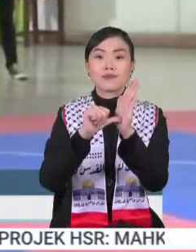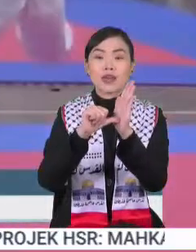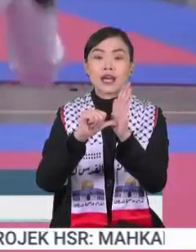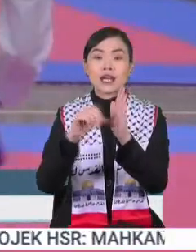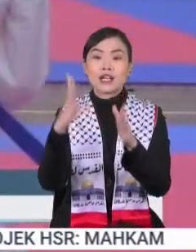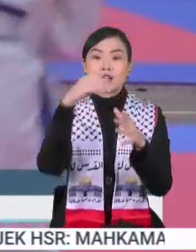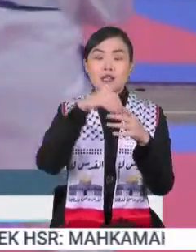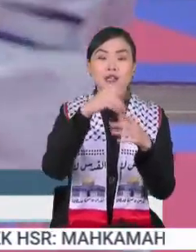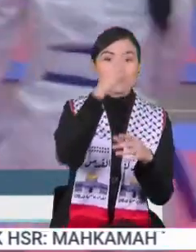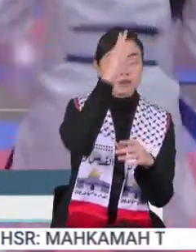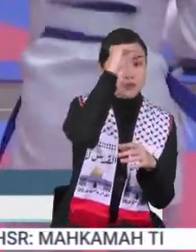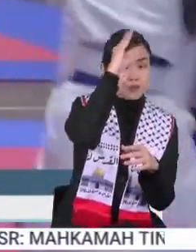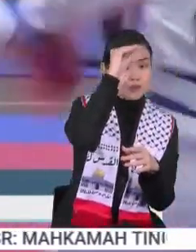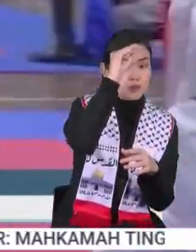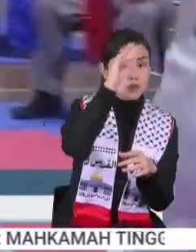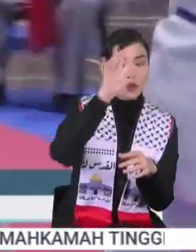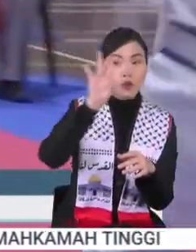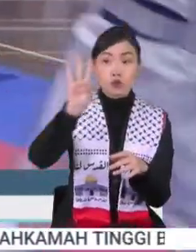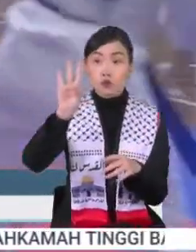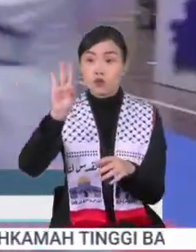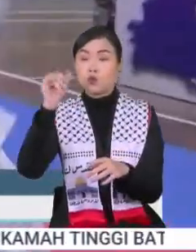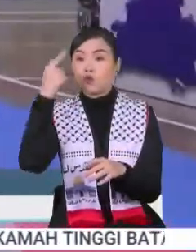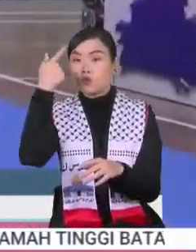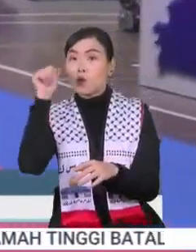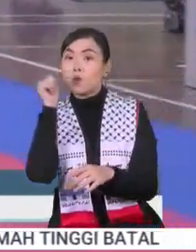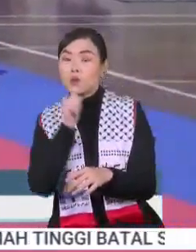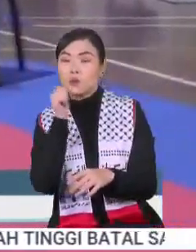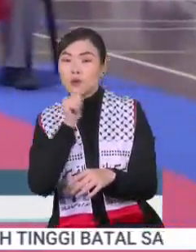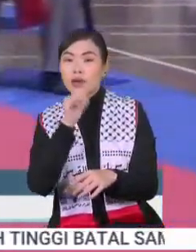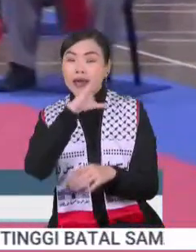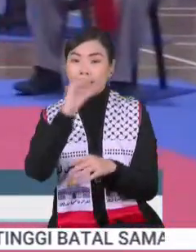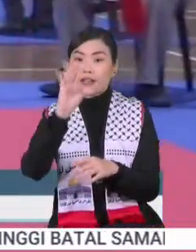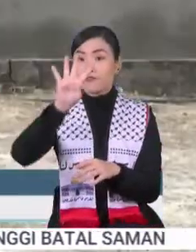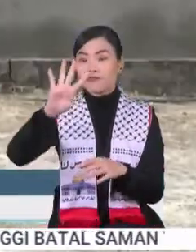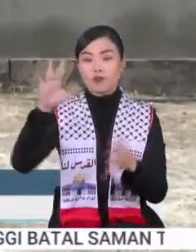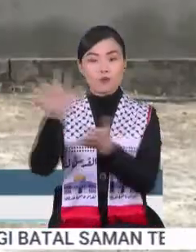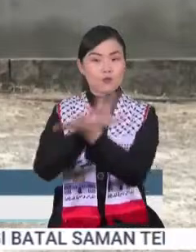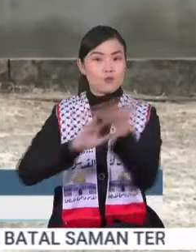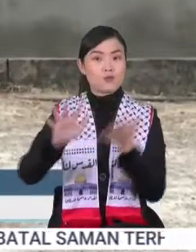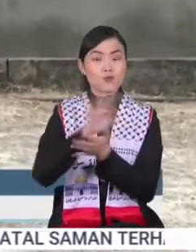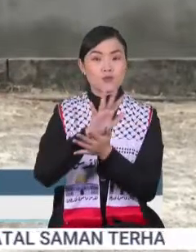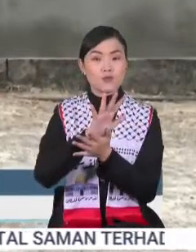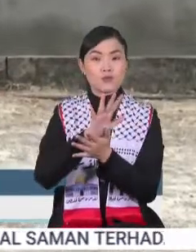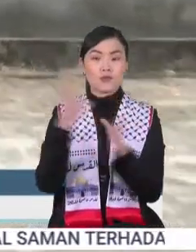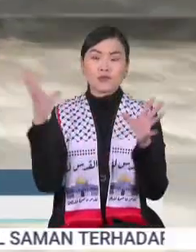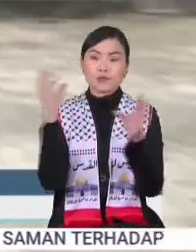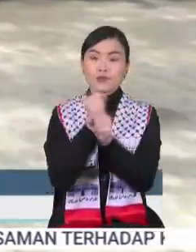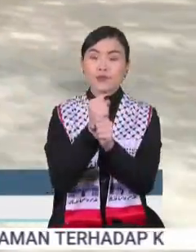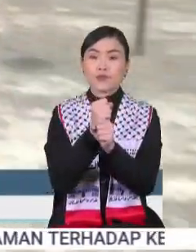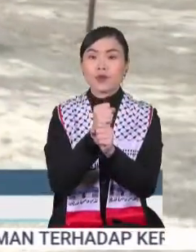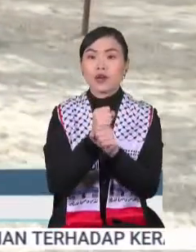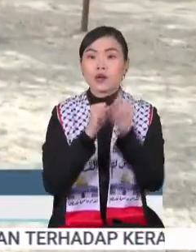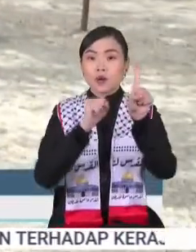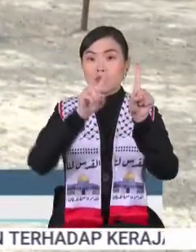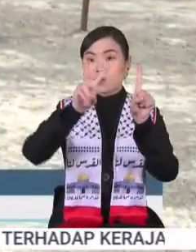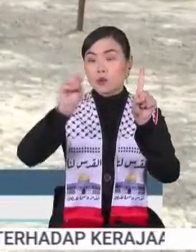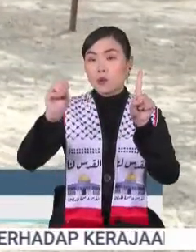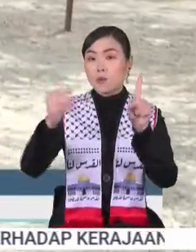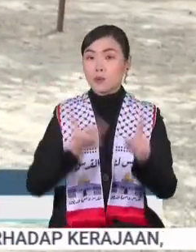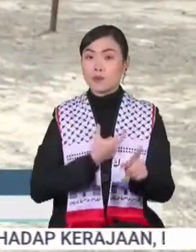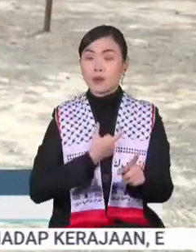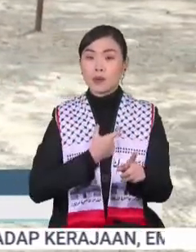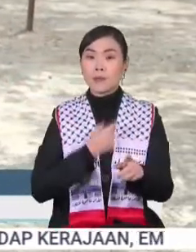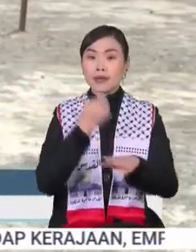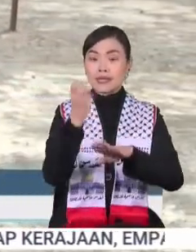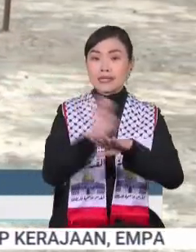lelaki 75 acara kategori wanita dan kategori campuran sejumlah 182 pingat em